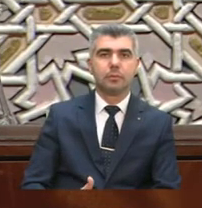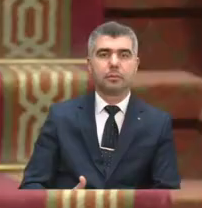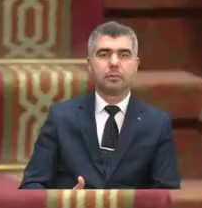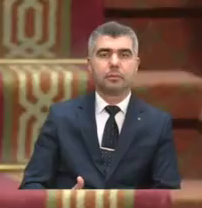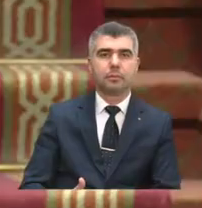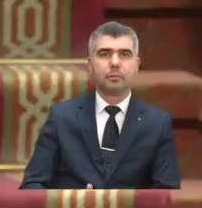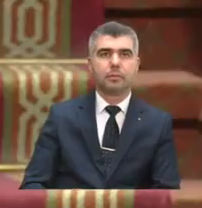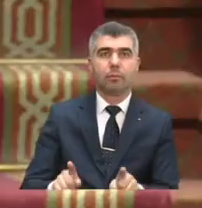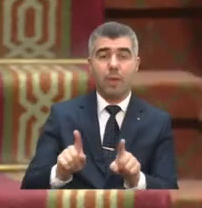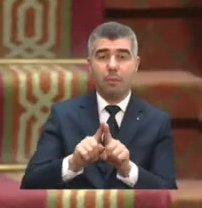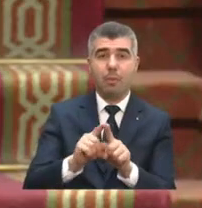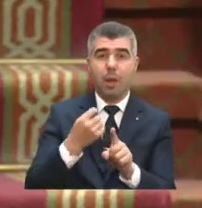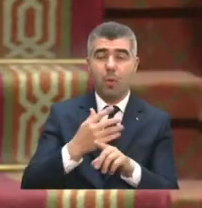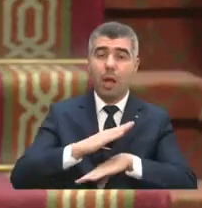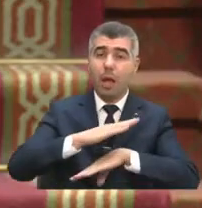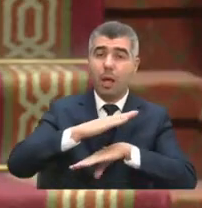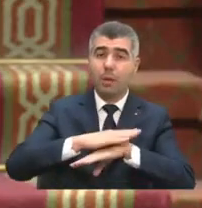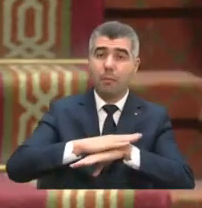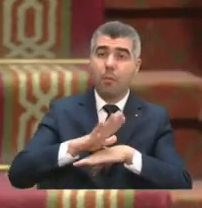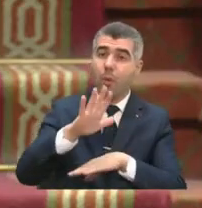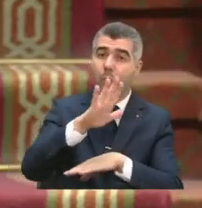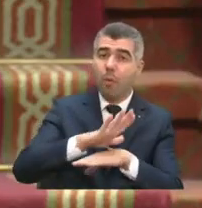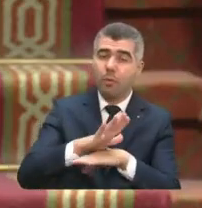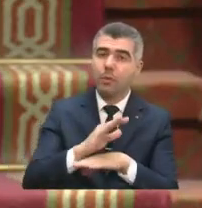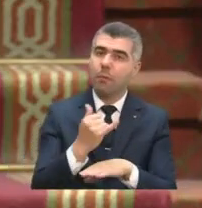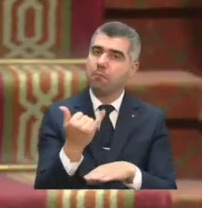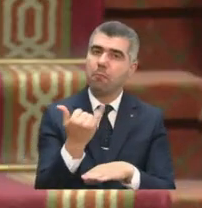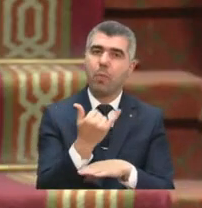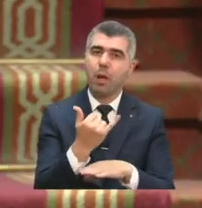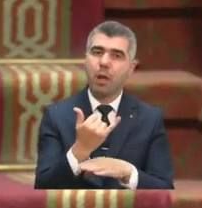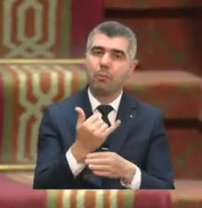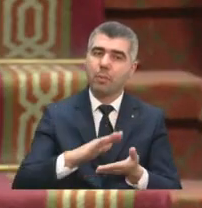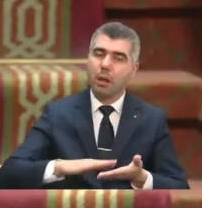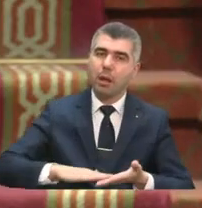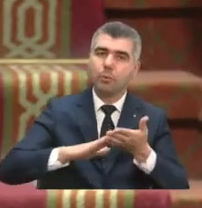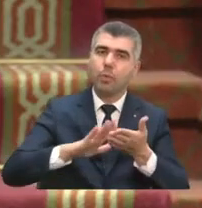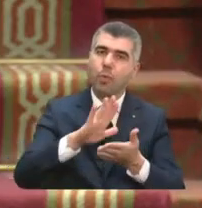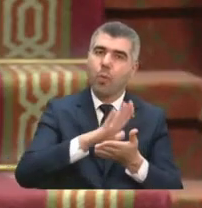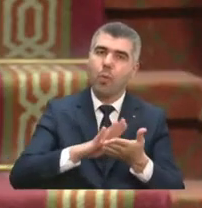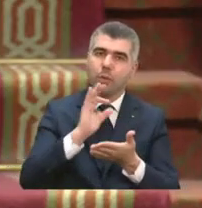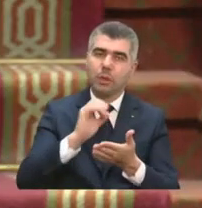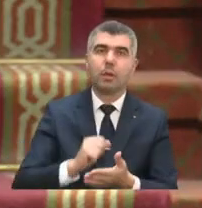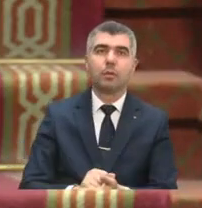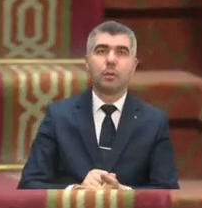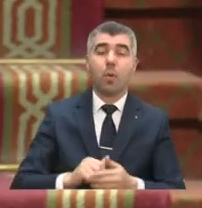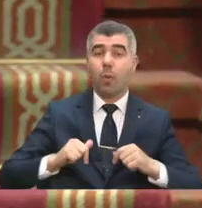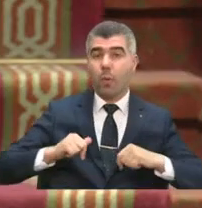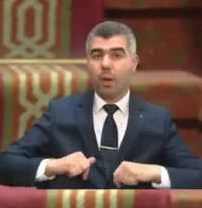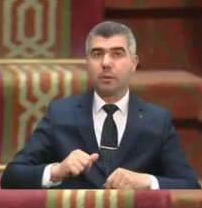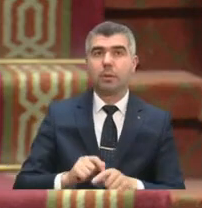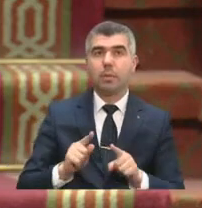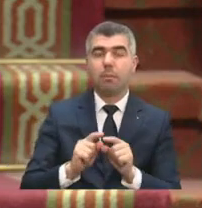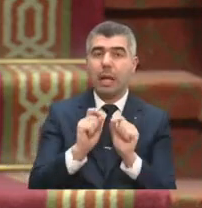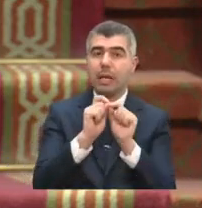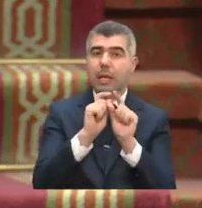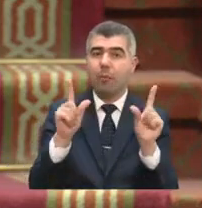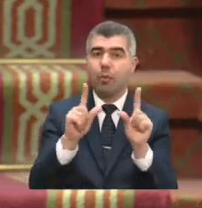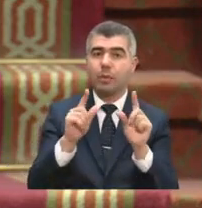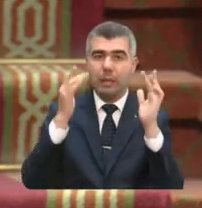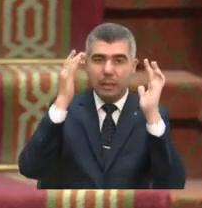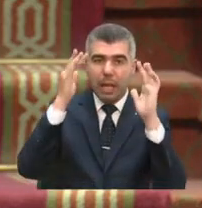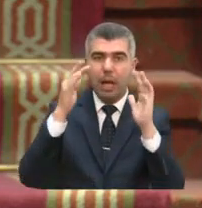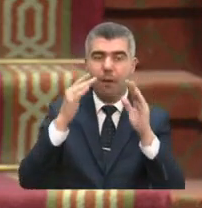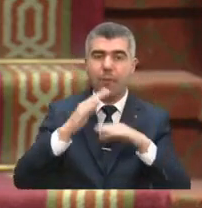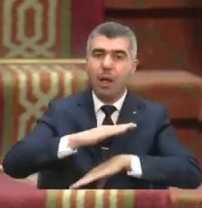إنما الأمم الأخلاق ما بقيت، فإنهم ذهبت أخلاقهم ذهبوا. سيد الوزير، عن النموذج الثقافي